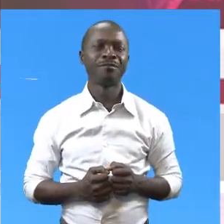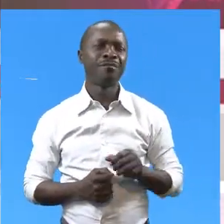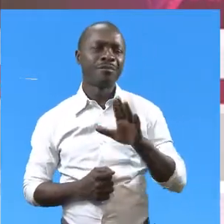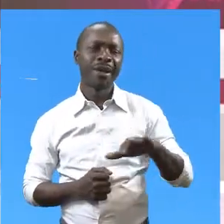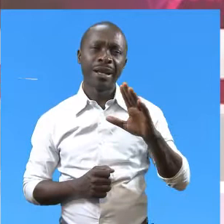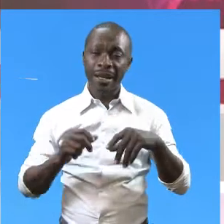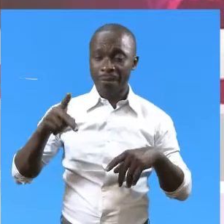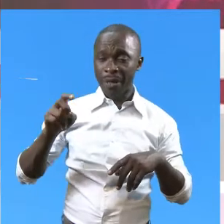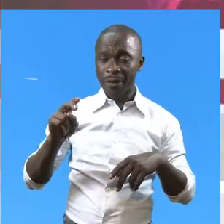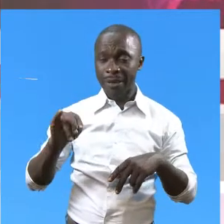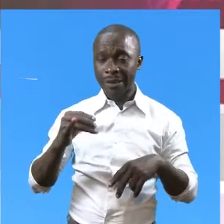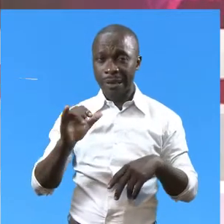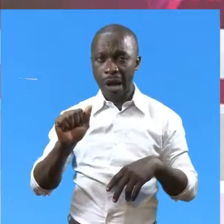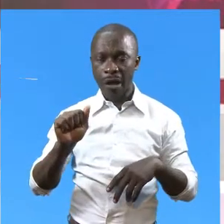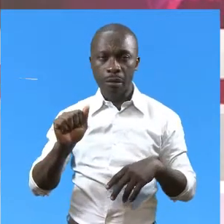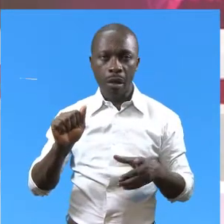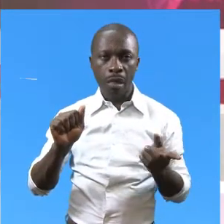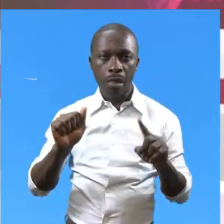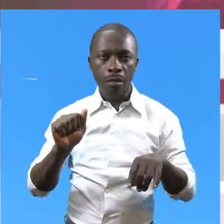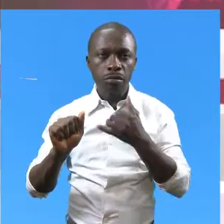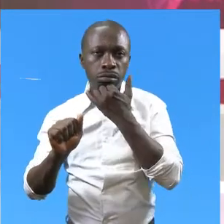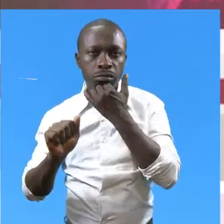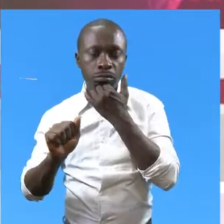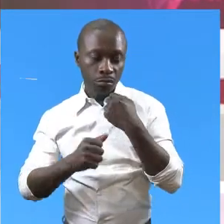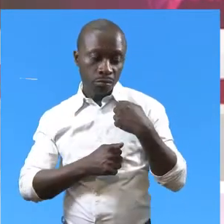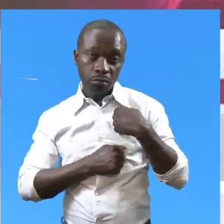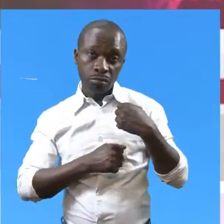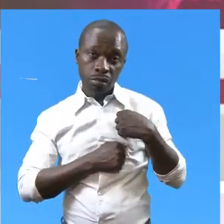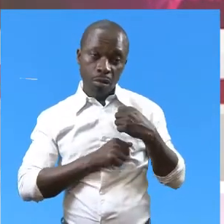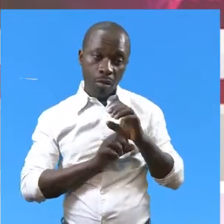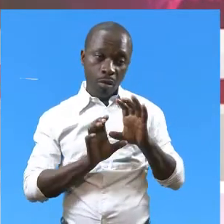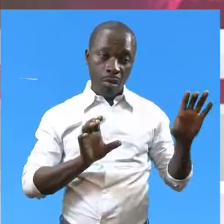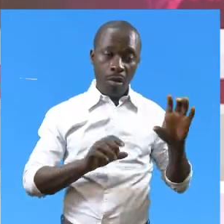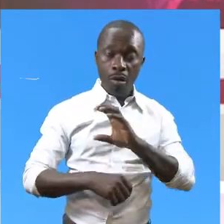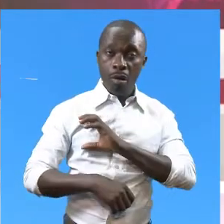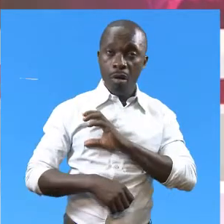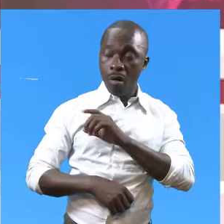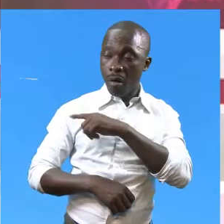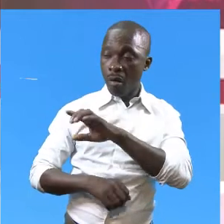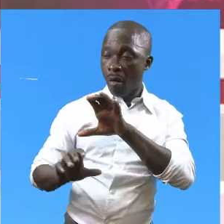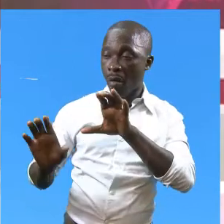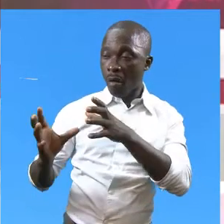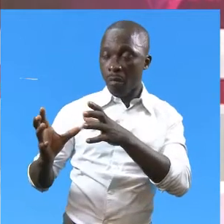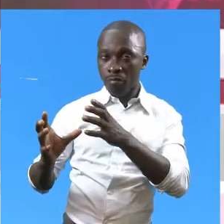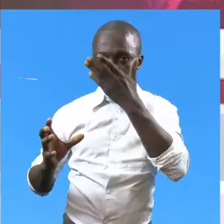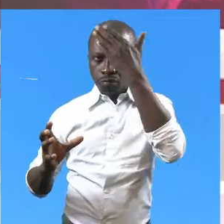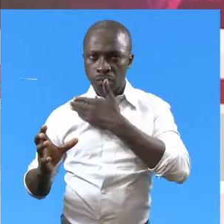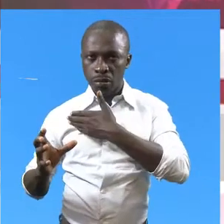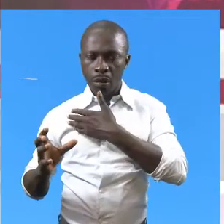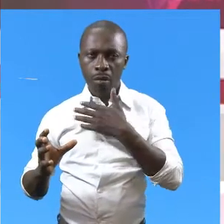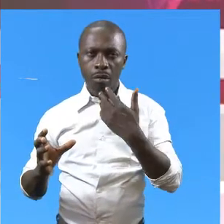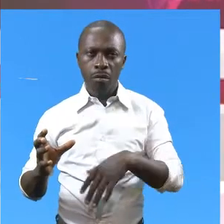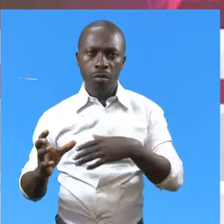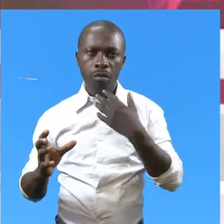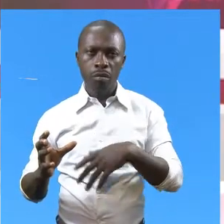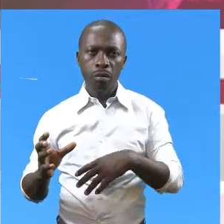Insécurité dans la ville de Pindia, des échanges de tirs nourris entre les éléments du commissariat de police de cette localité et les malfaiteurs mettent au carreau